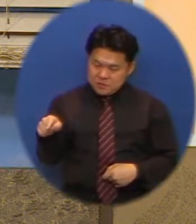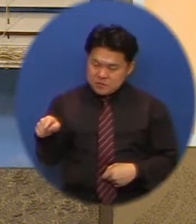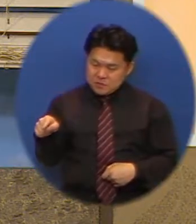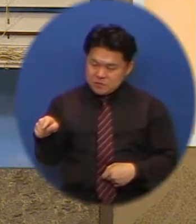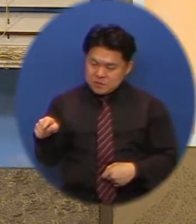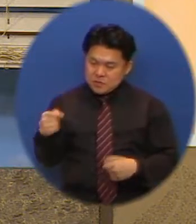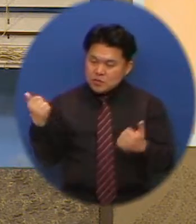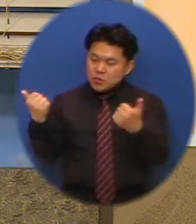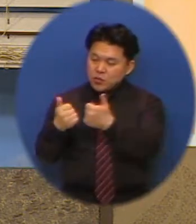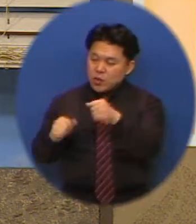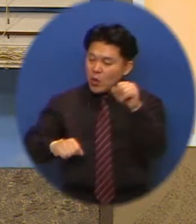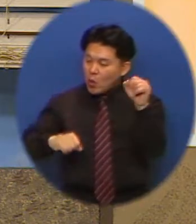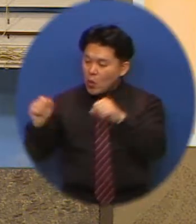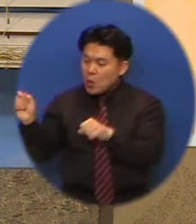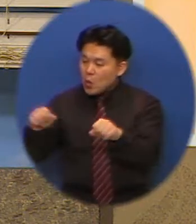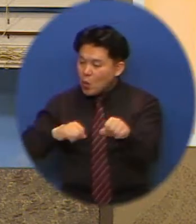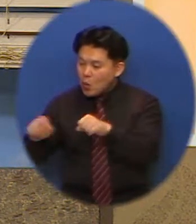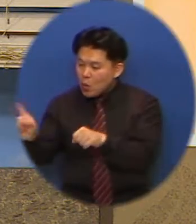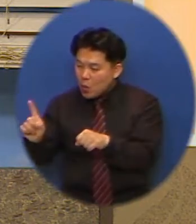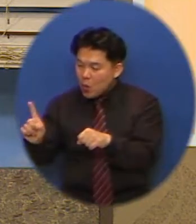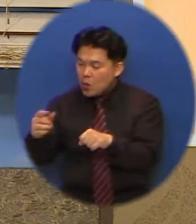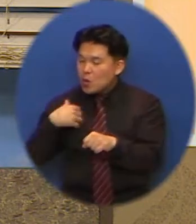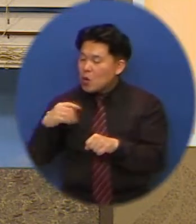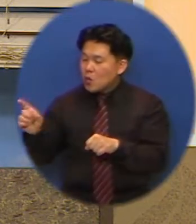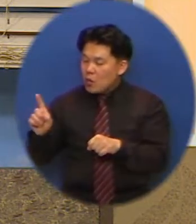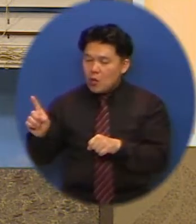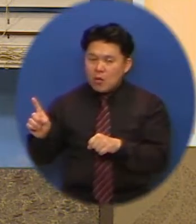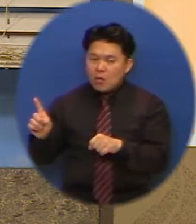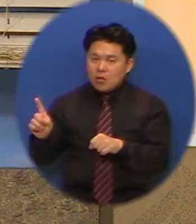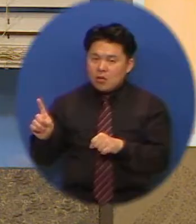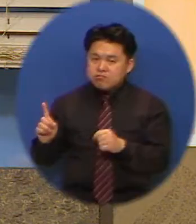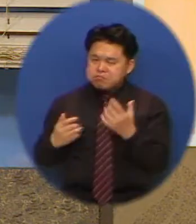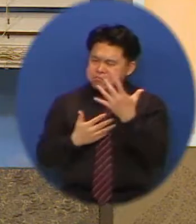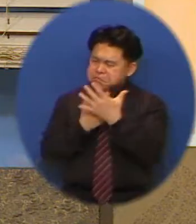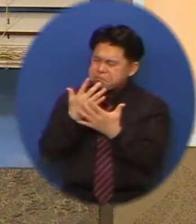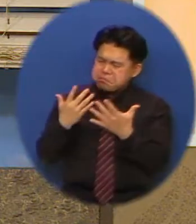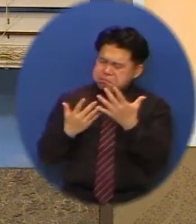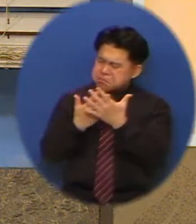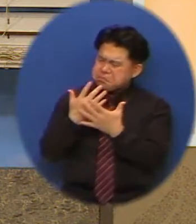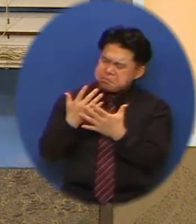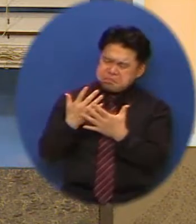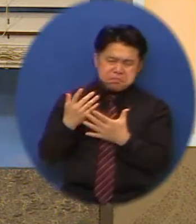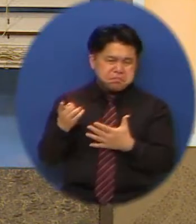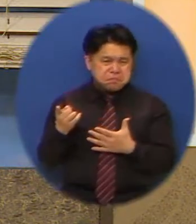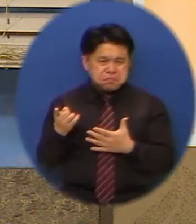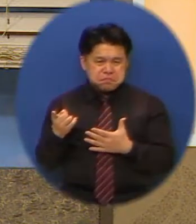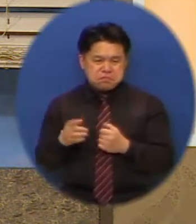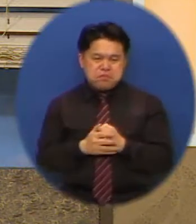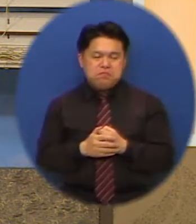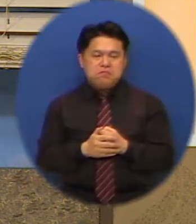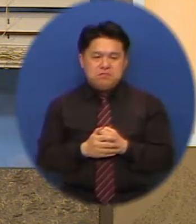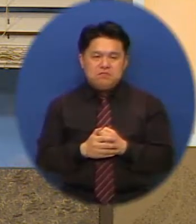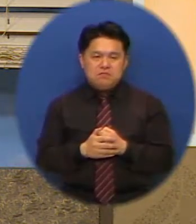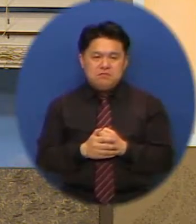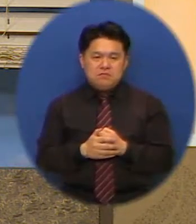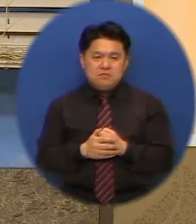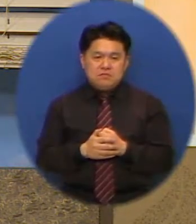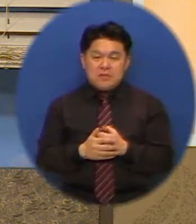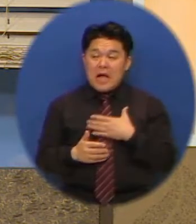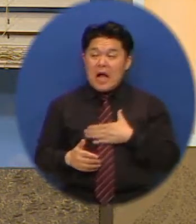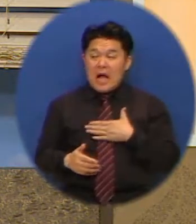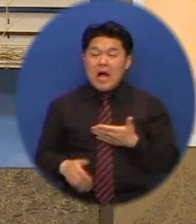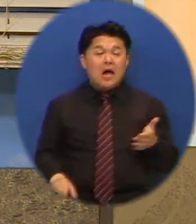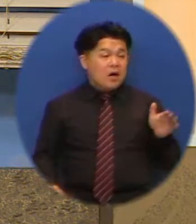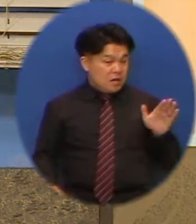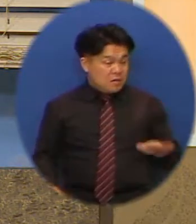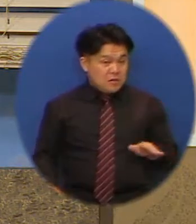협의회의 어떤 역할 그 어떤 무엇을 하고 있는지에 대한 부분에 대해서 명확하지 않고 했는데 물론 알고